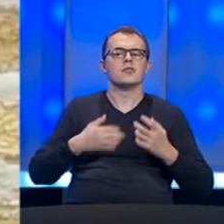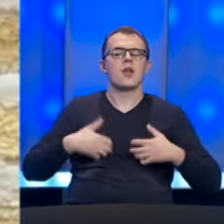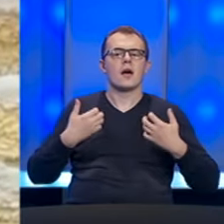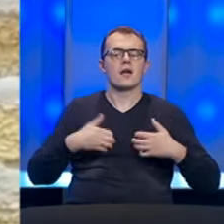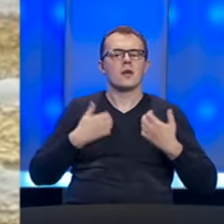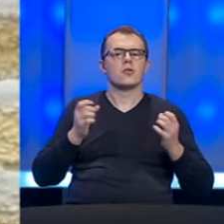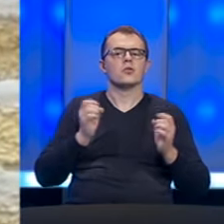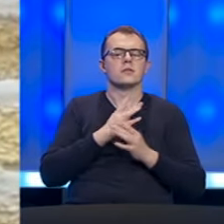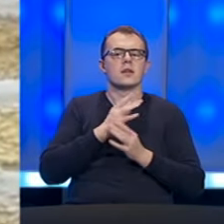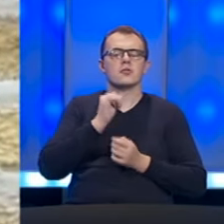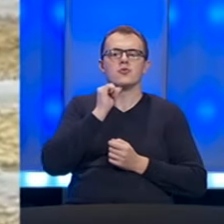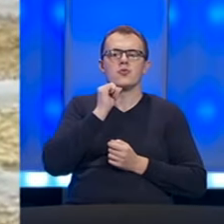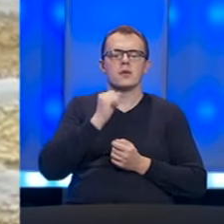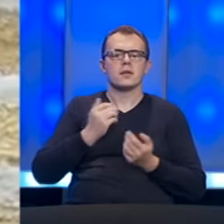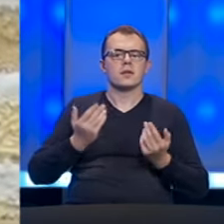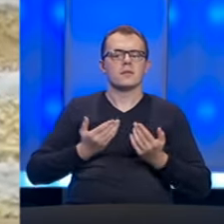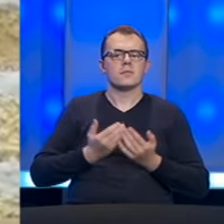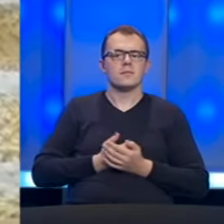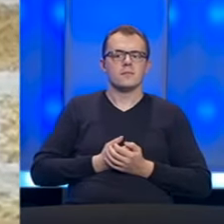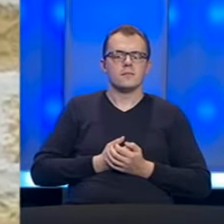radost, sreću i